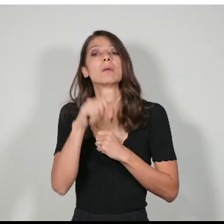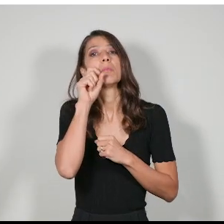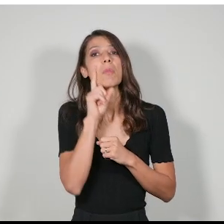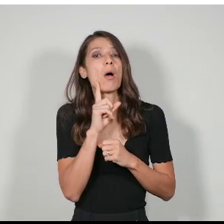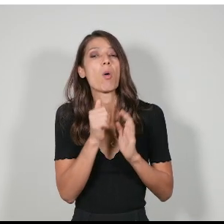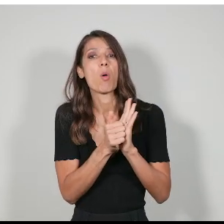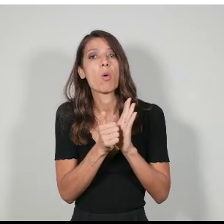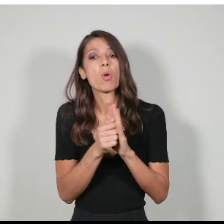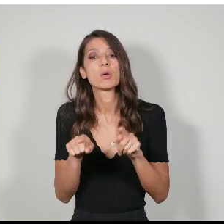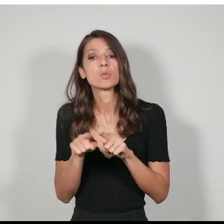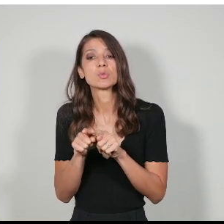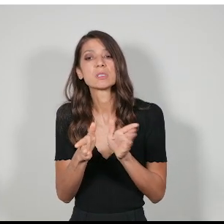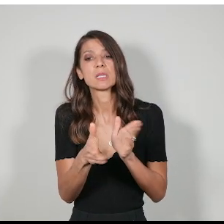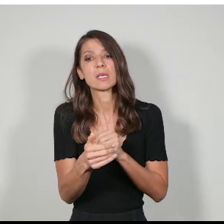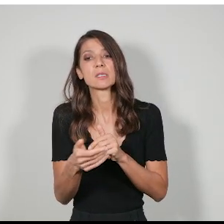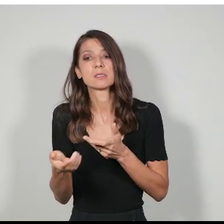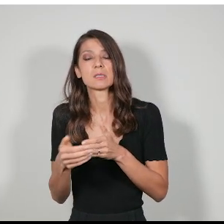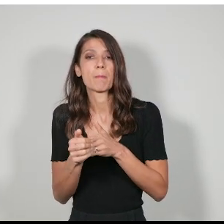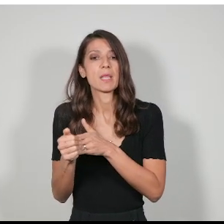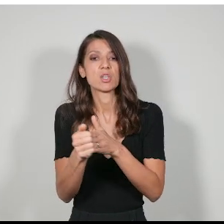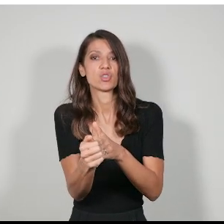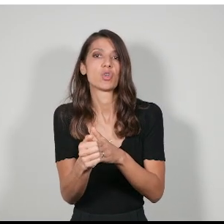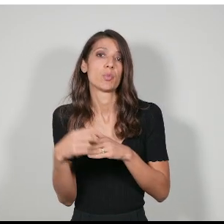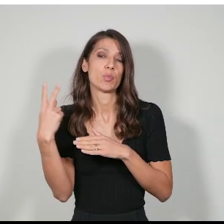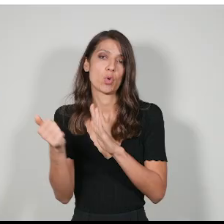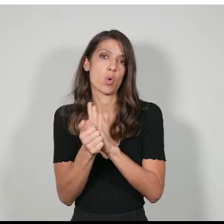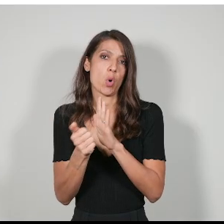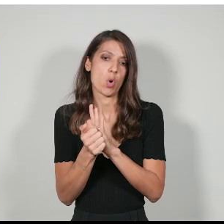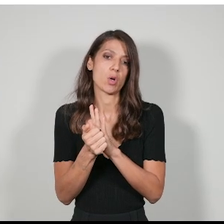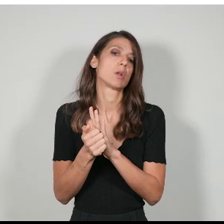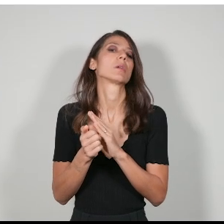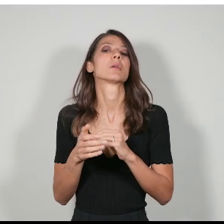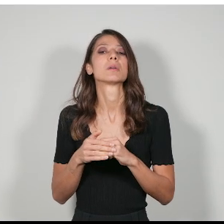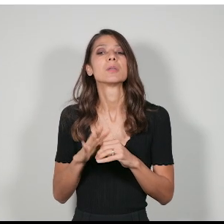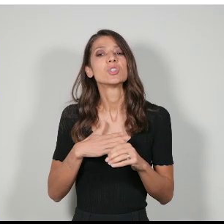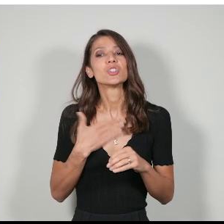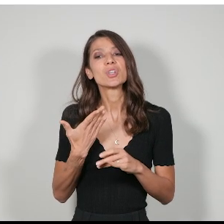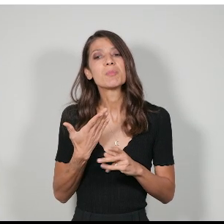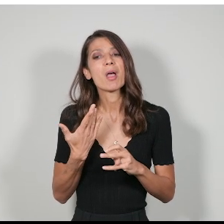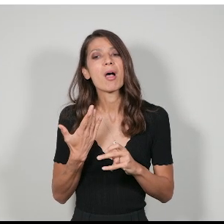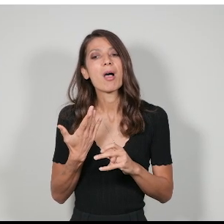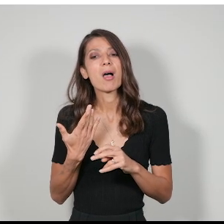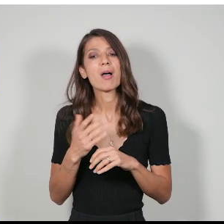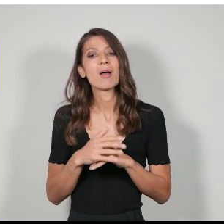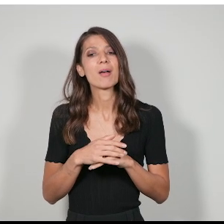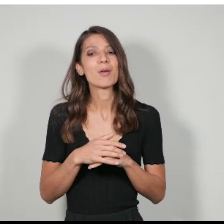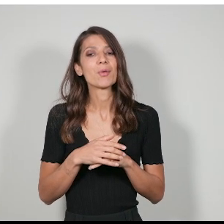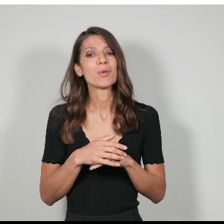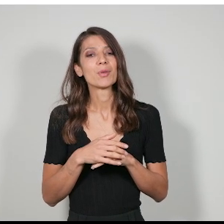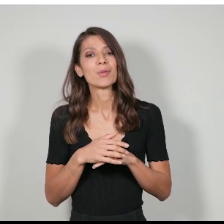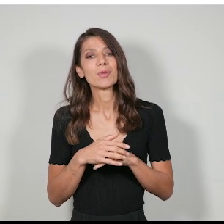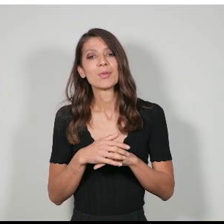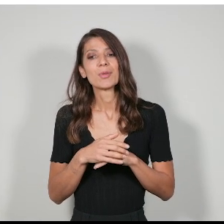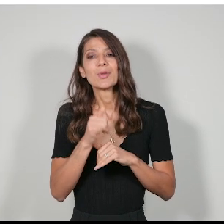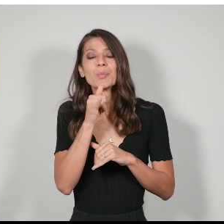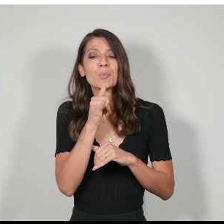le rôle du case manager, outils et méthodes co-construction, avec, et j'aime bien les deux, toujours Emilia, ce petit sens